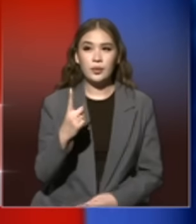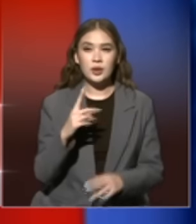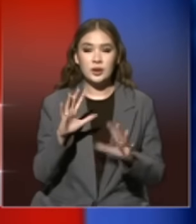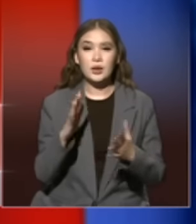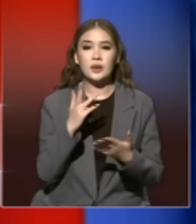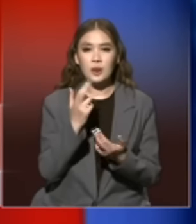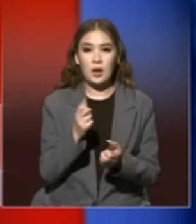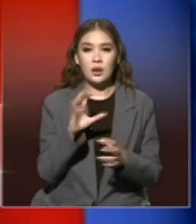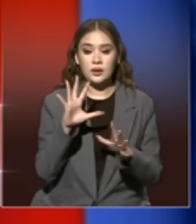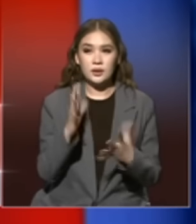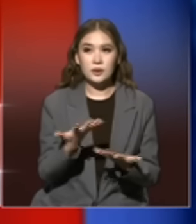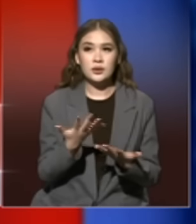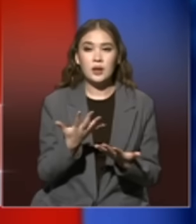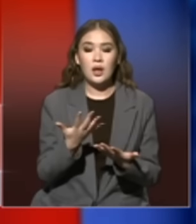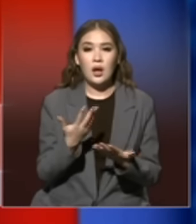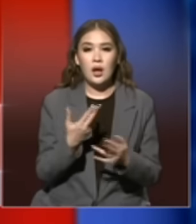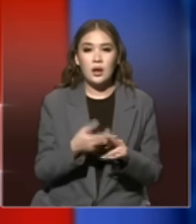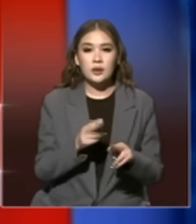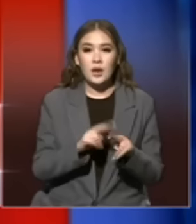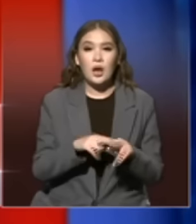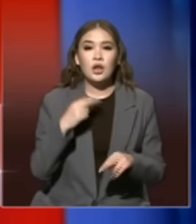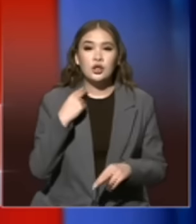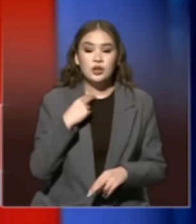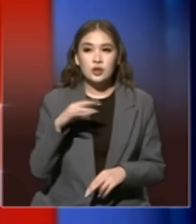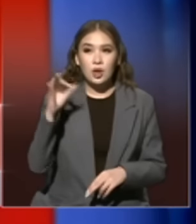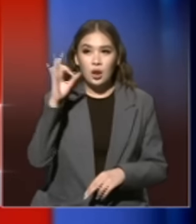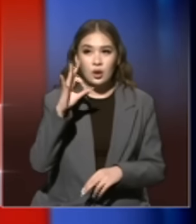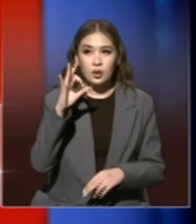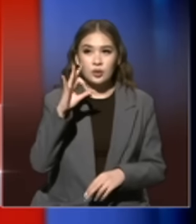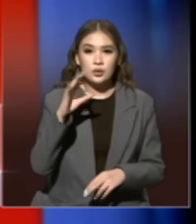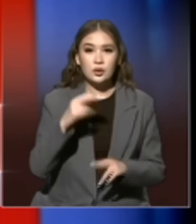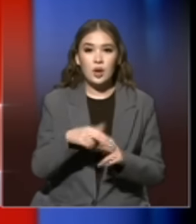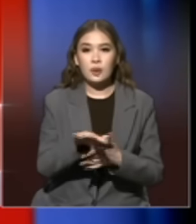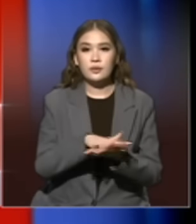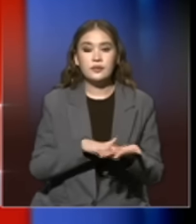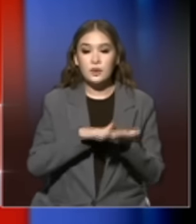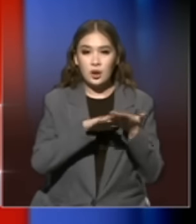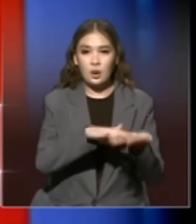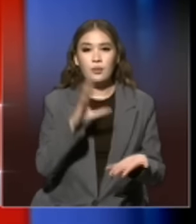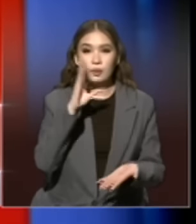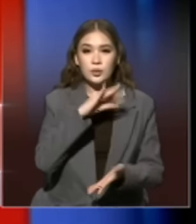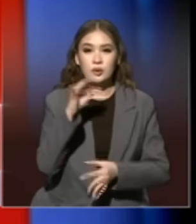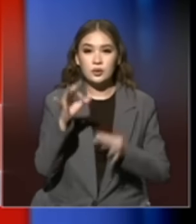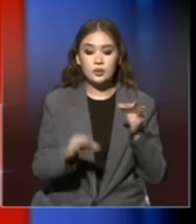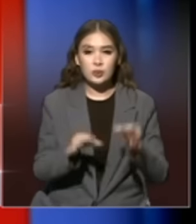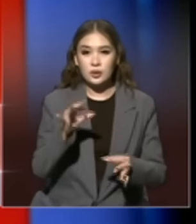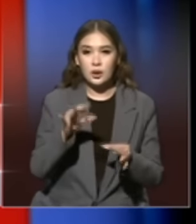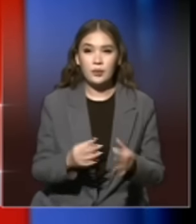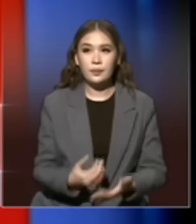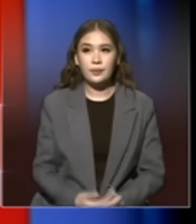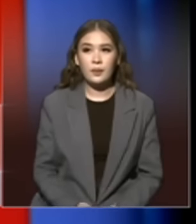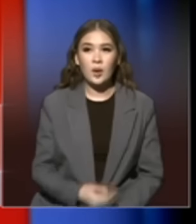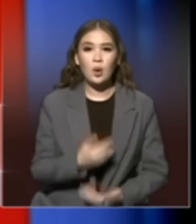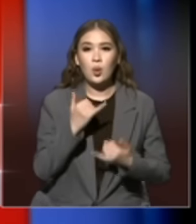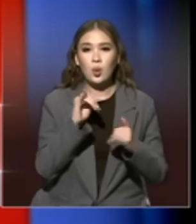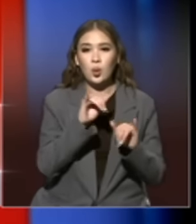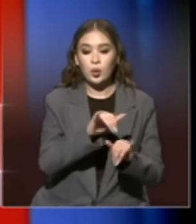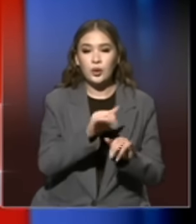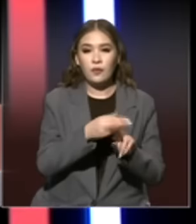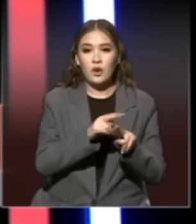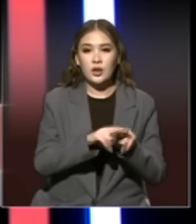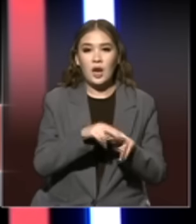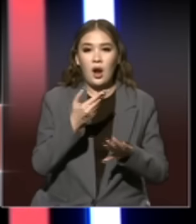иә, шартты жазаға жаңағы неге өтініш бере алады сотқа. Онда бүйтіп қарайтын